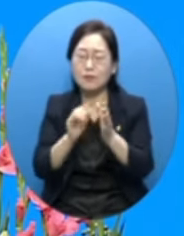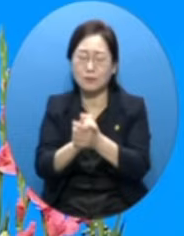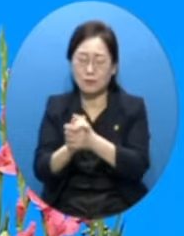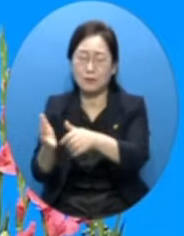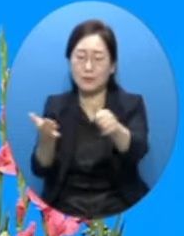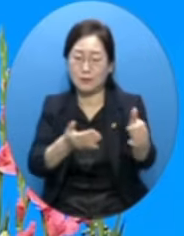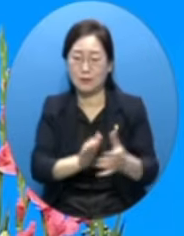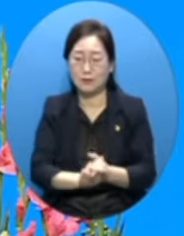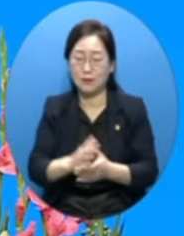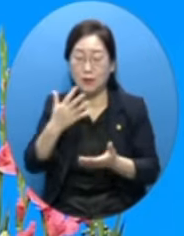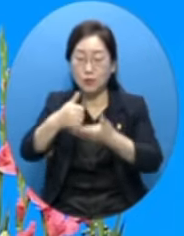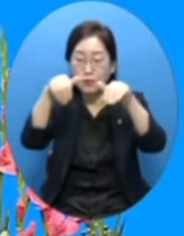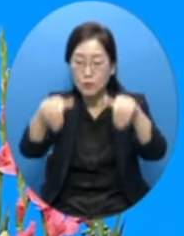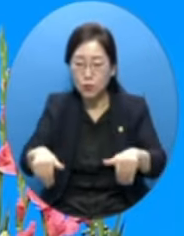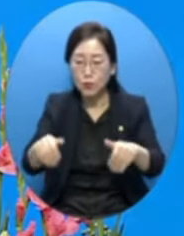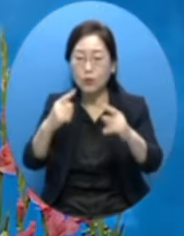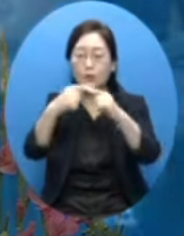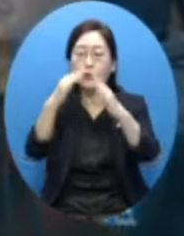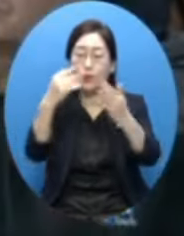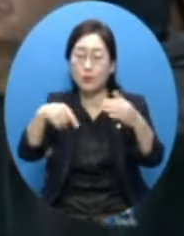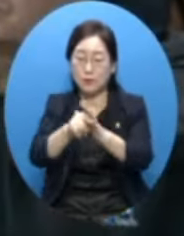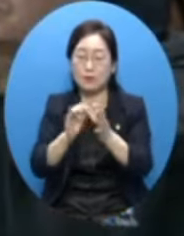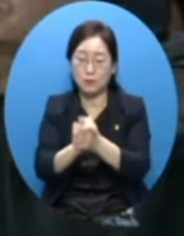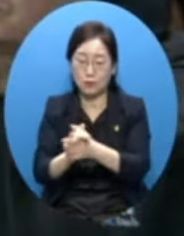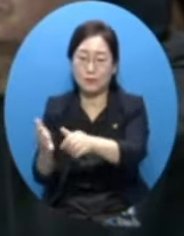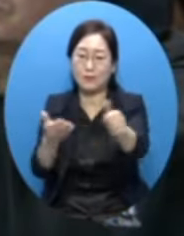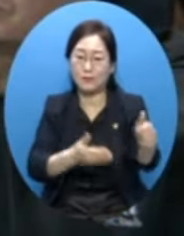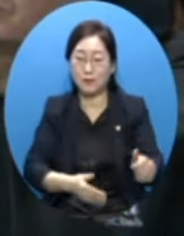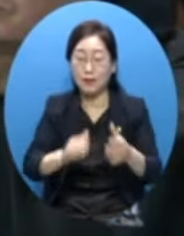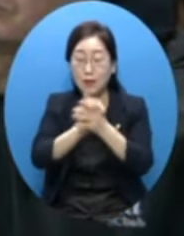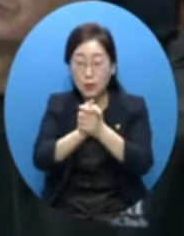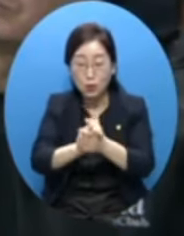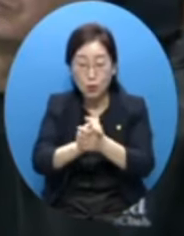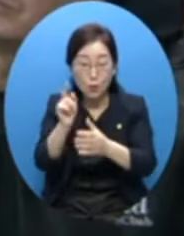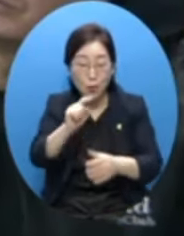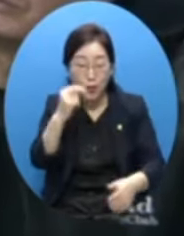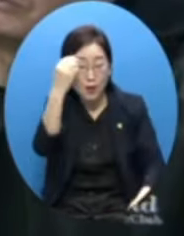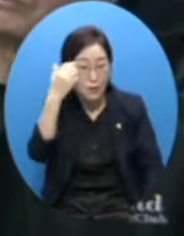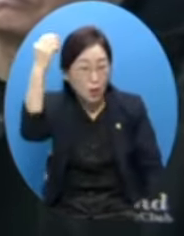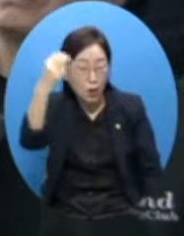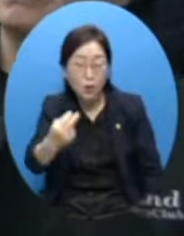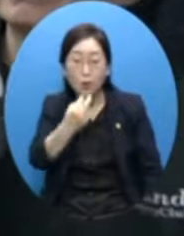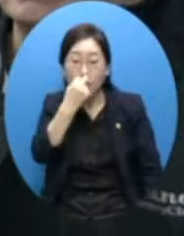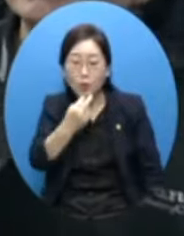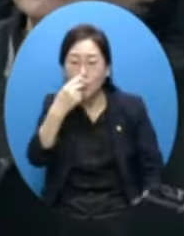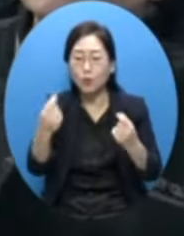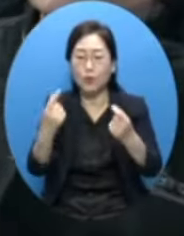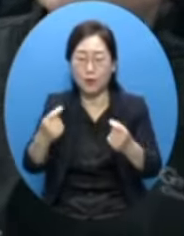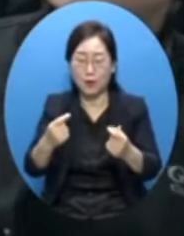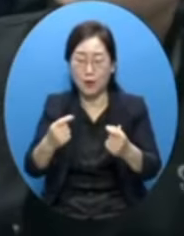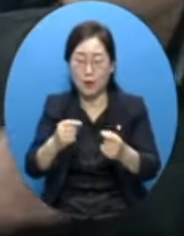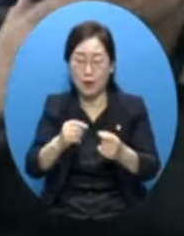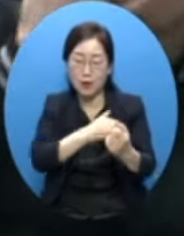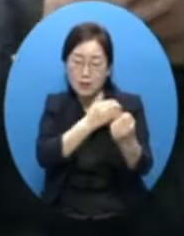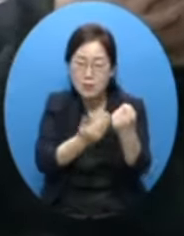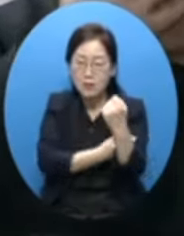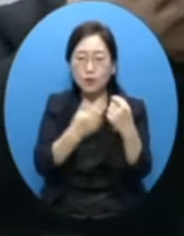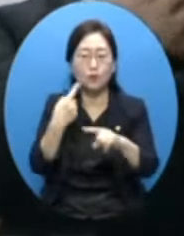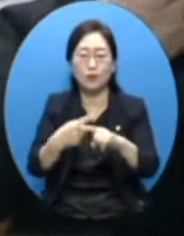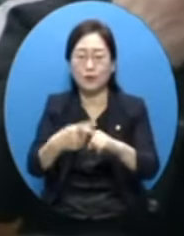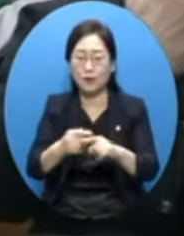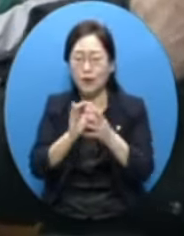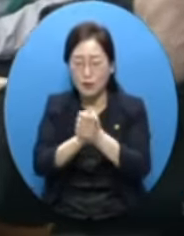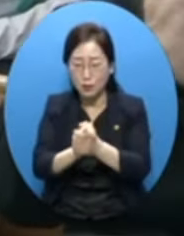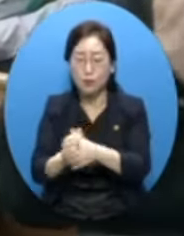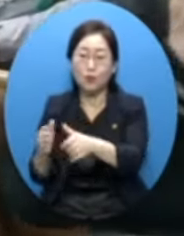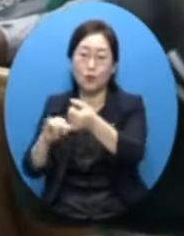것입니다. 주의종을 위해, 교회를 위해 기도해야 되는 것입니다. 기도는 영적인 호흡입니다. 기도는 영적인 능력입니다. 기도의 사람들이 되기를